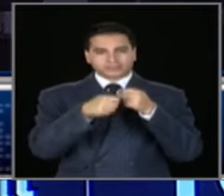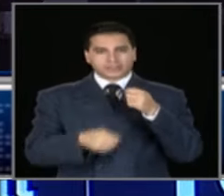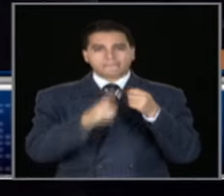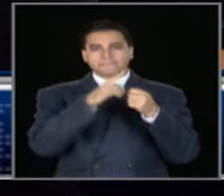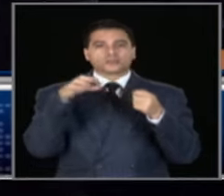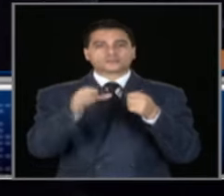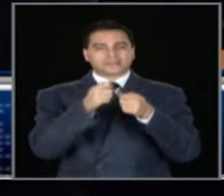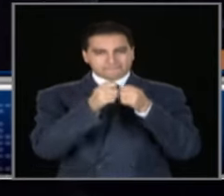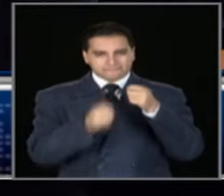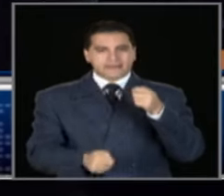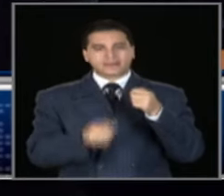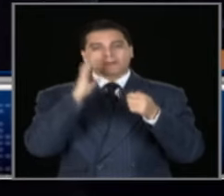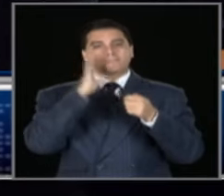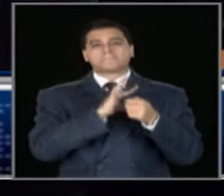متر،